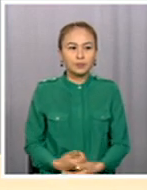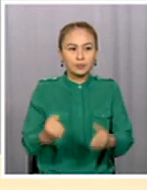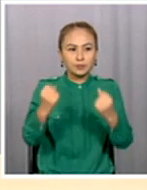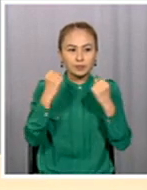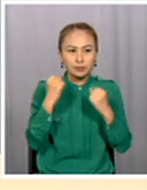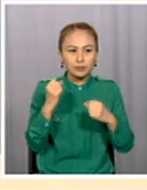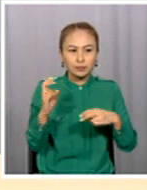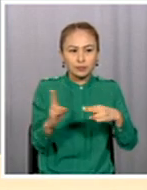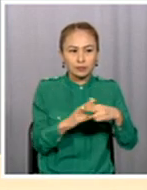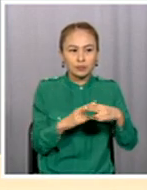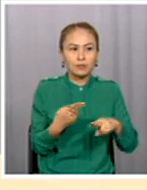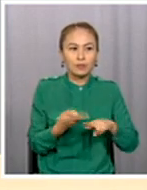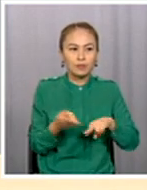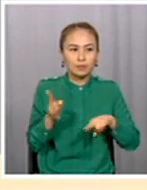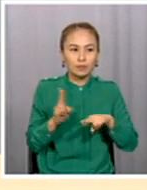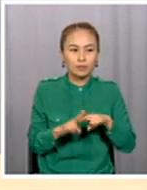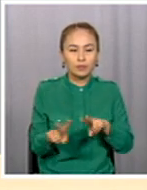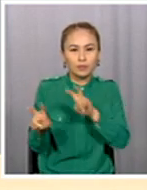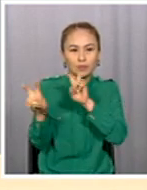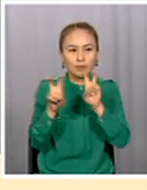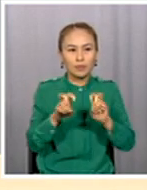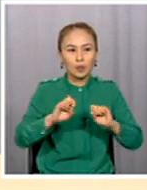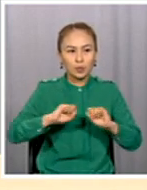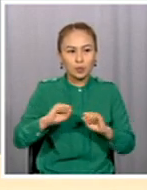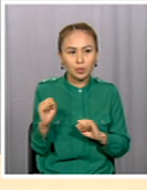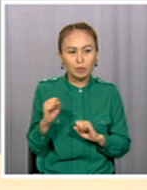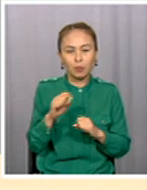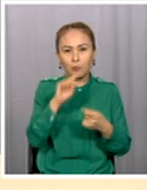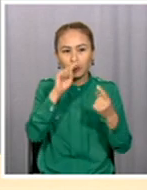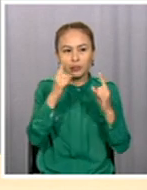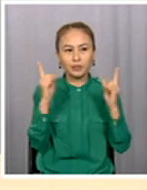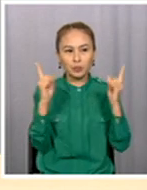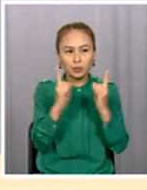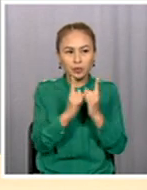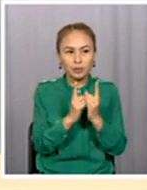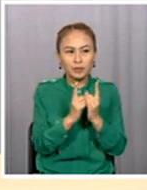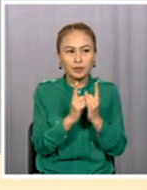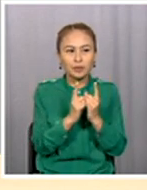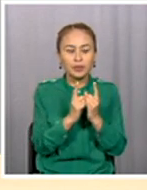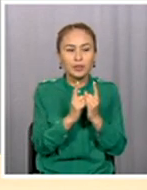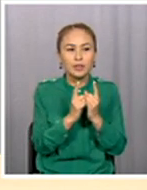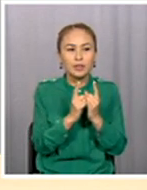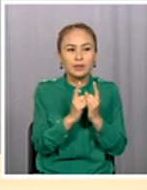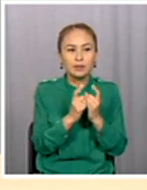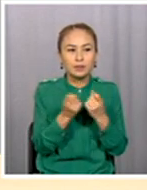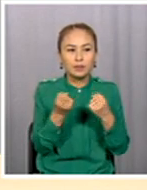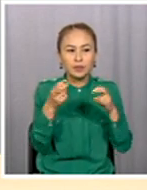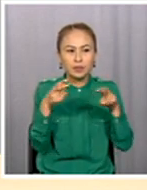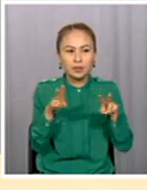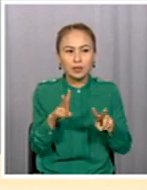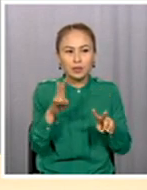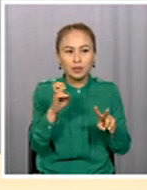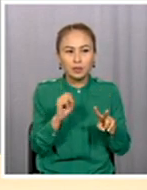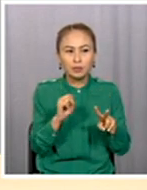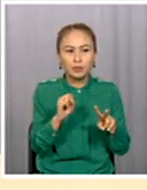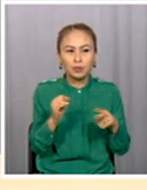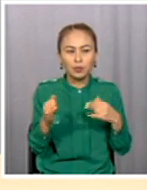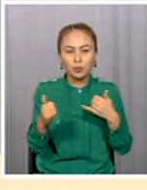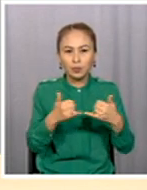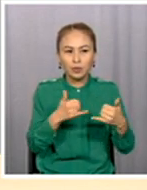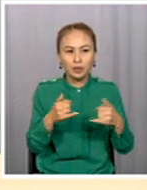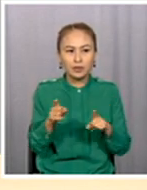спортивная борьба, в которой сидящие друг против друга противники, сцепившись ладонями